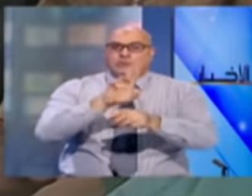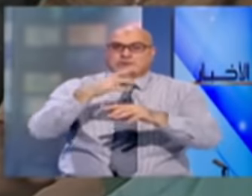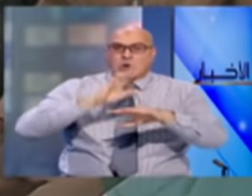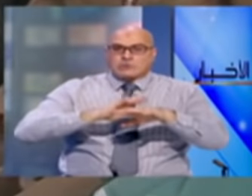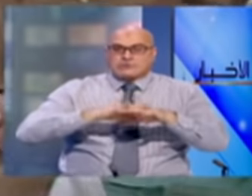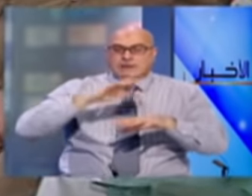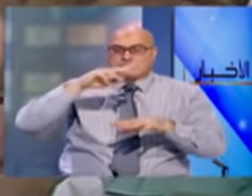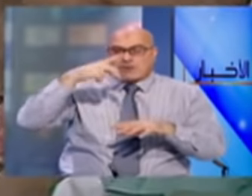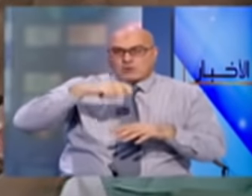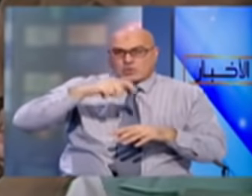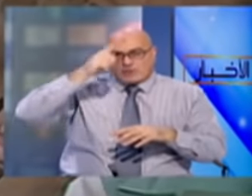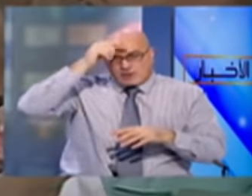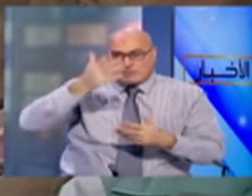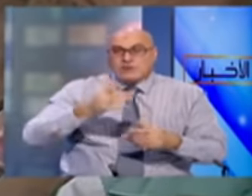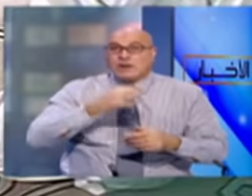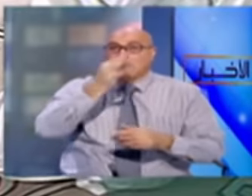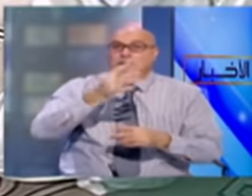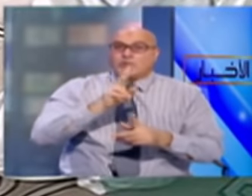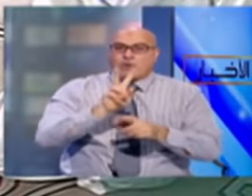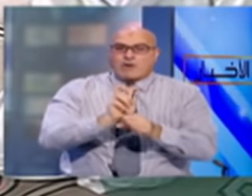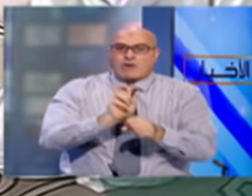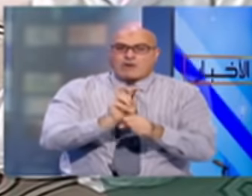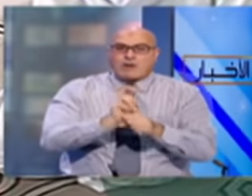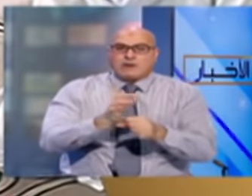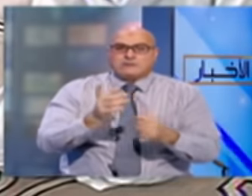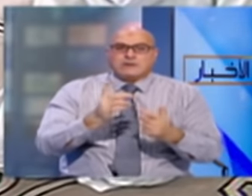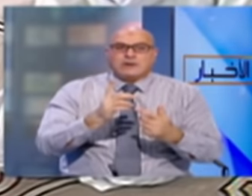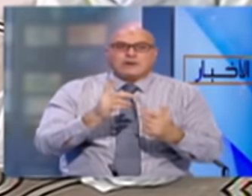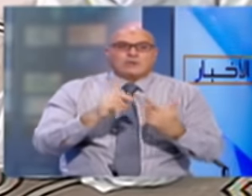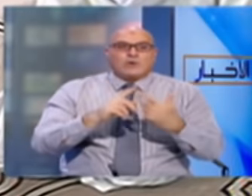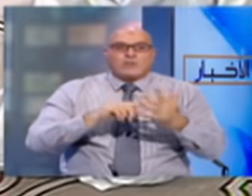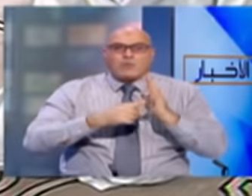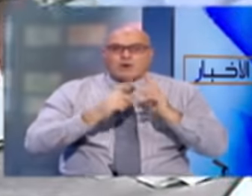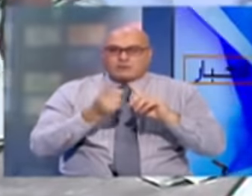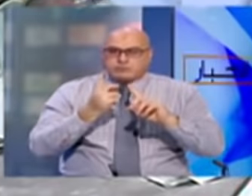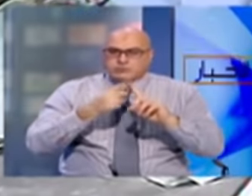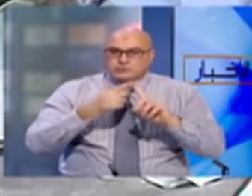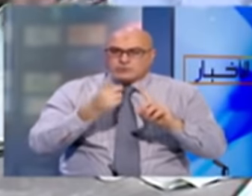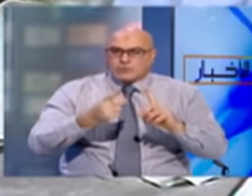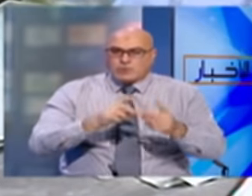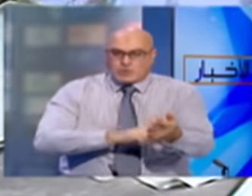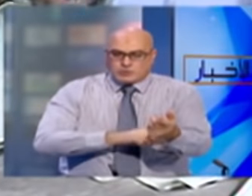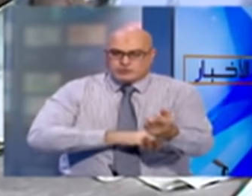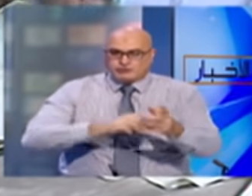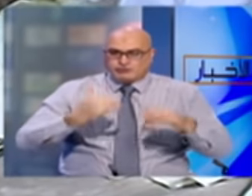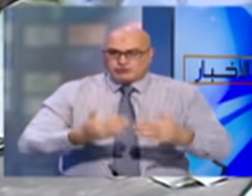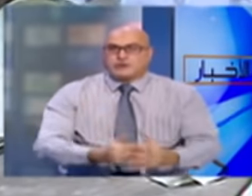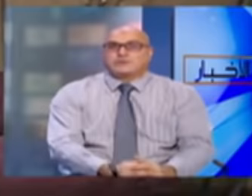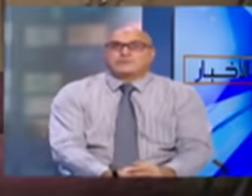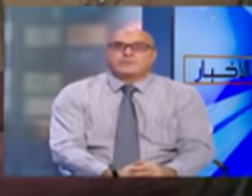الديني على أهمية المحافظة على المرجعية الدينية الجزائرية الأصيلة والسعي إلى خدمتها